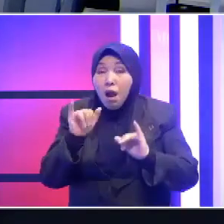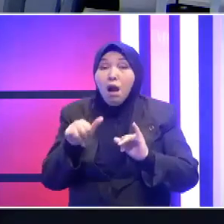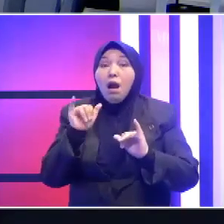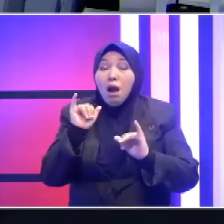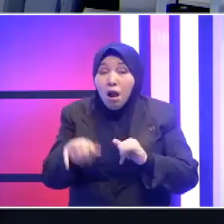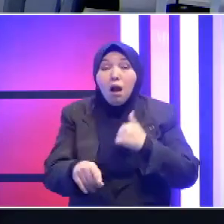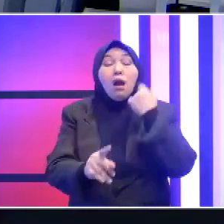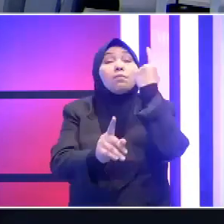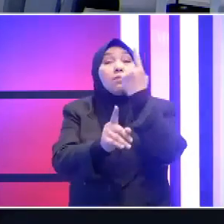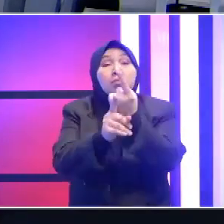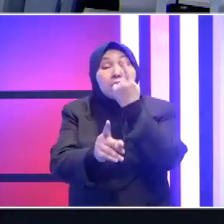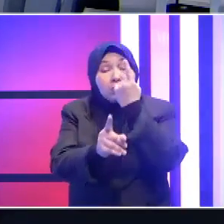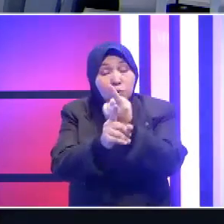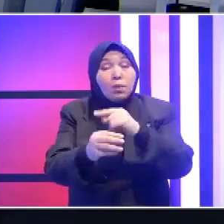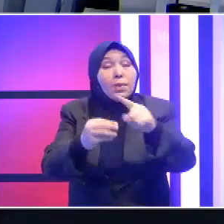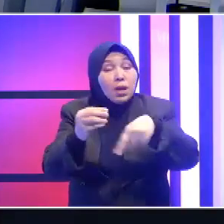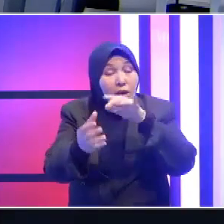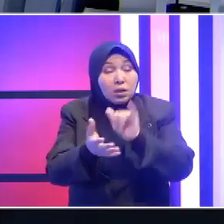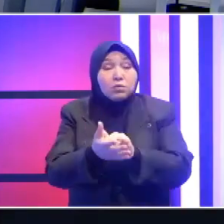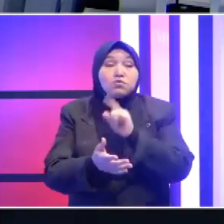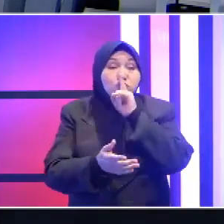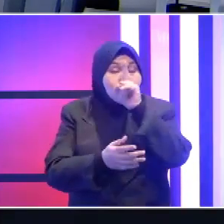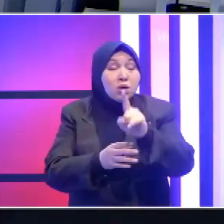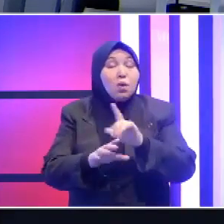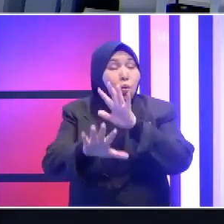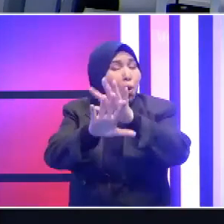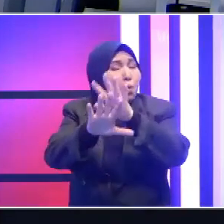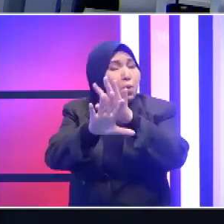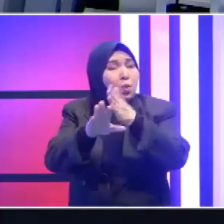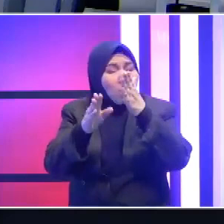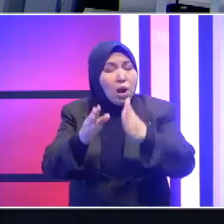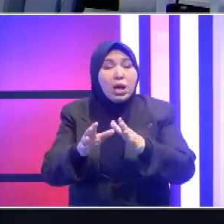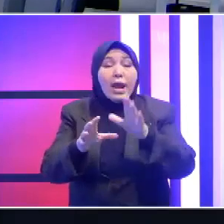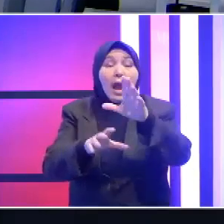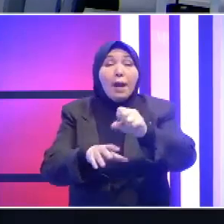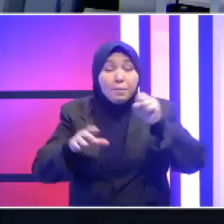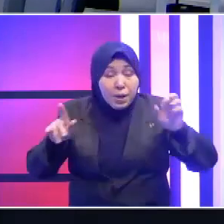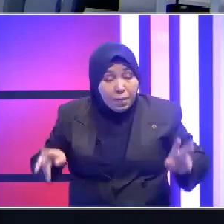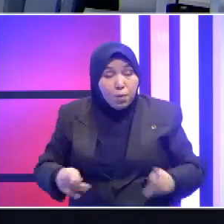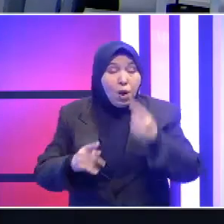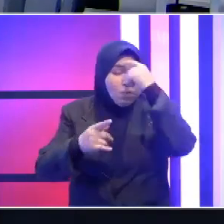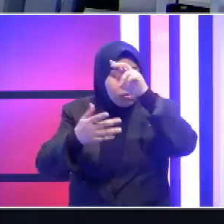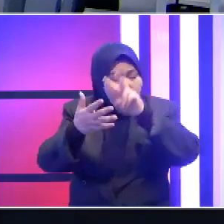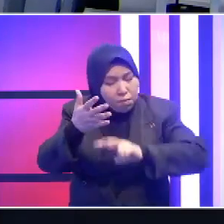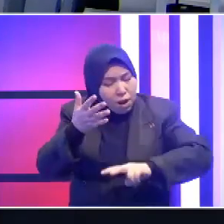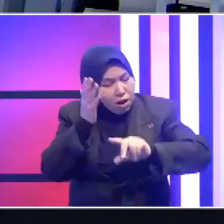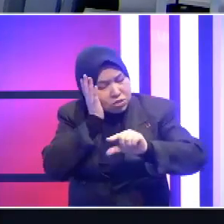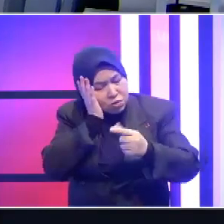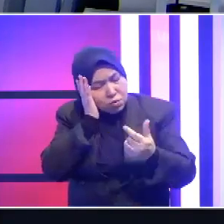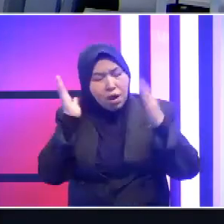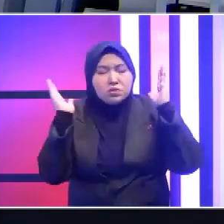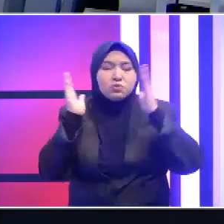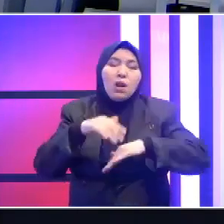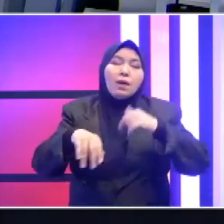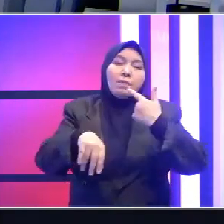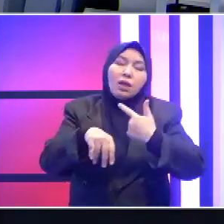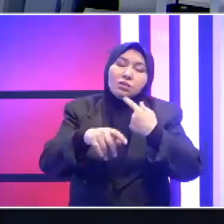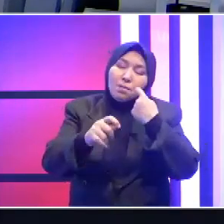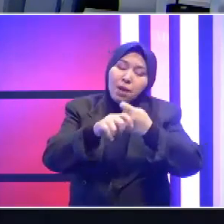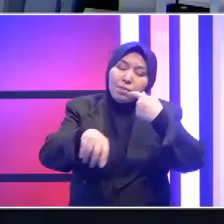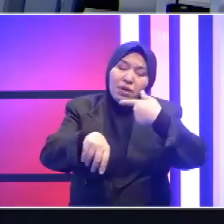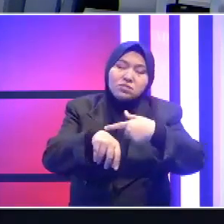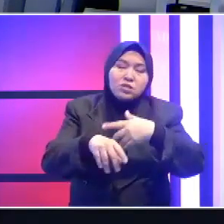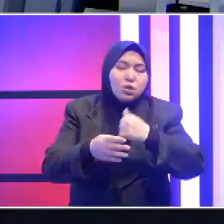ya memang betul perkara tersebut sudah tentu ramai orang yang akan ambil peluang untuk bacoan untuk salad fasenya